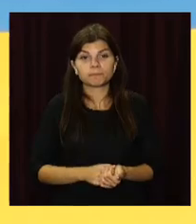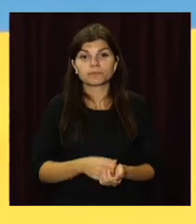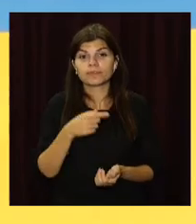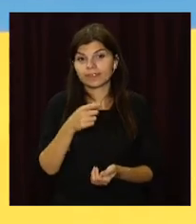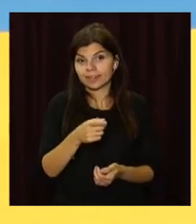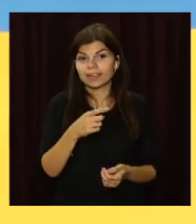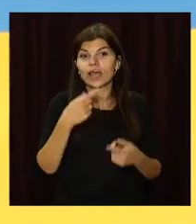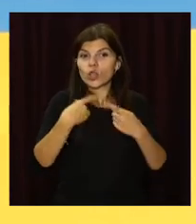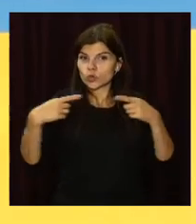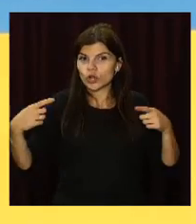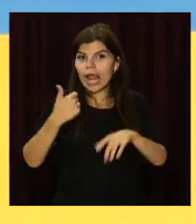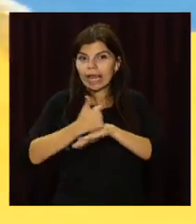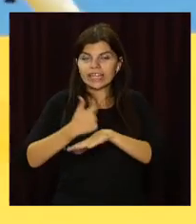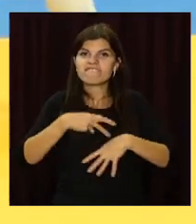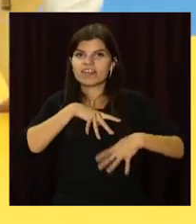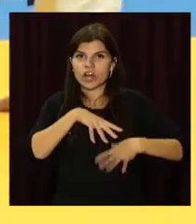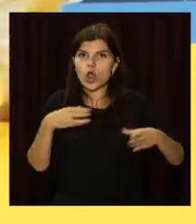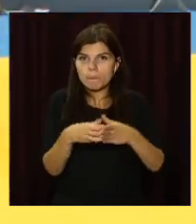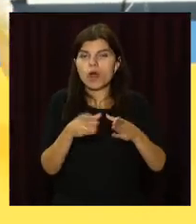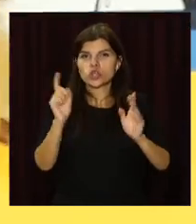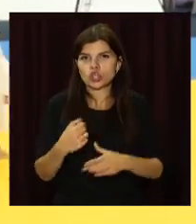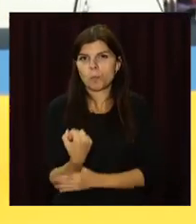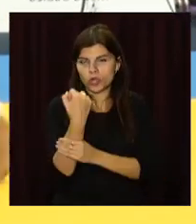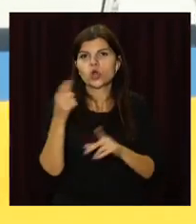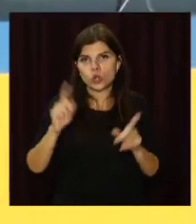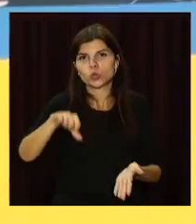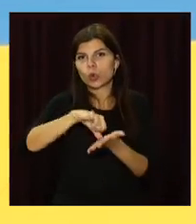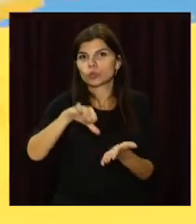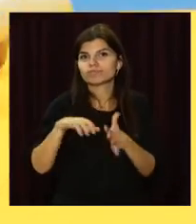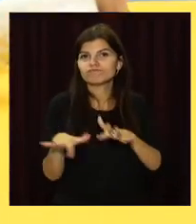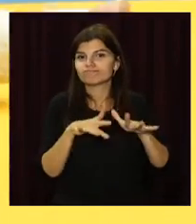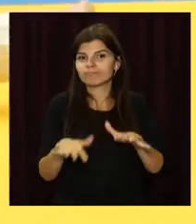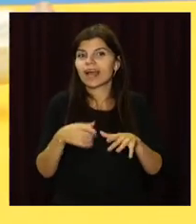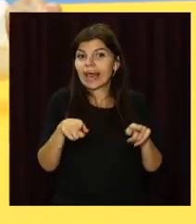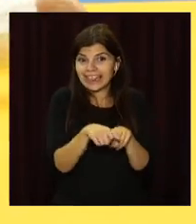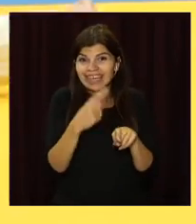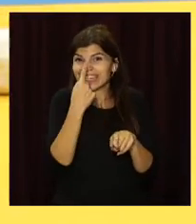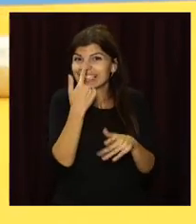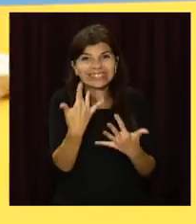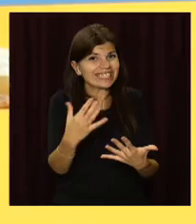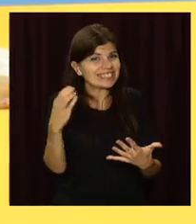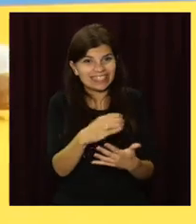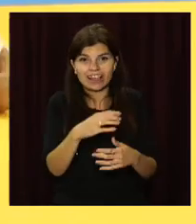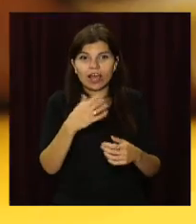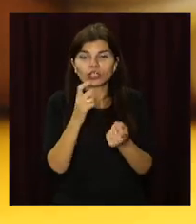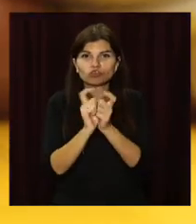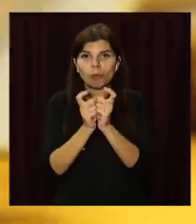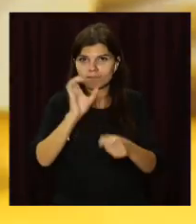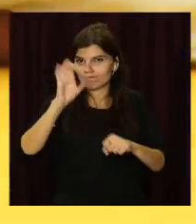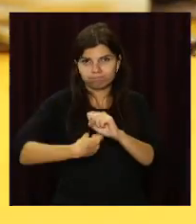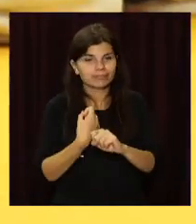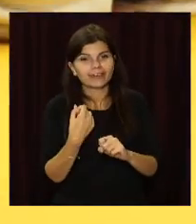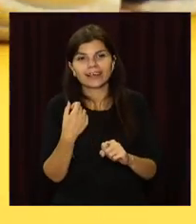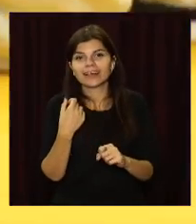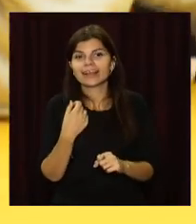й інші лідери ветеранської команди Дніпропетровщини. Ось так невимушено за лічені секунди здолати суперника – це почерк